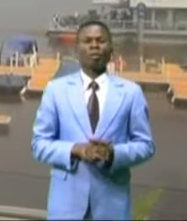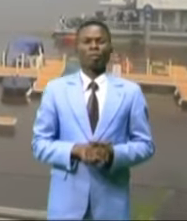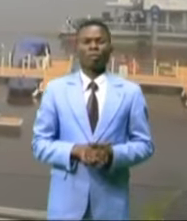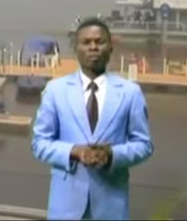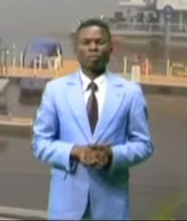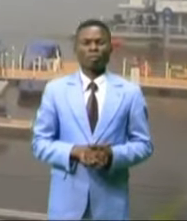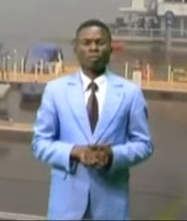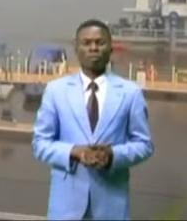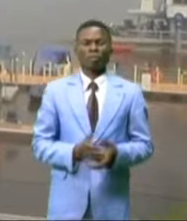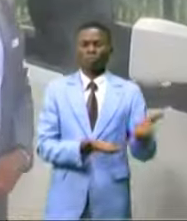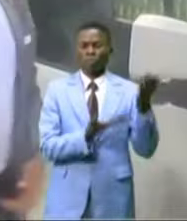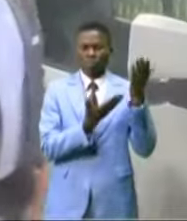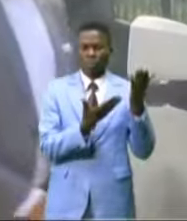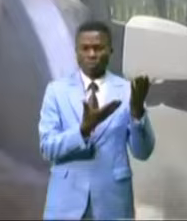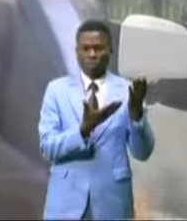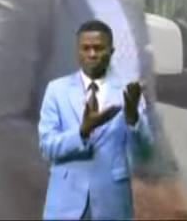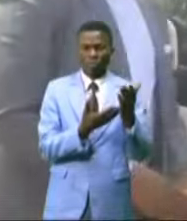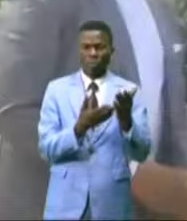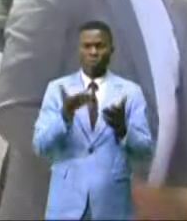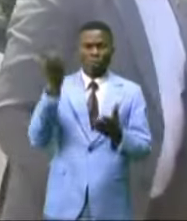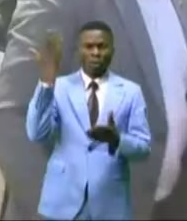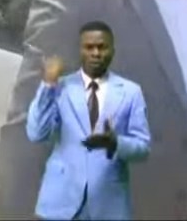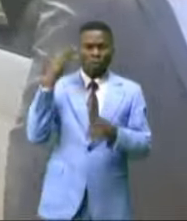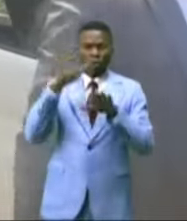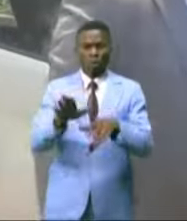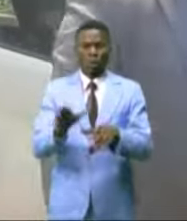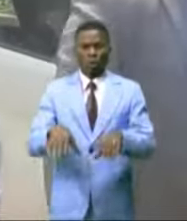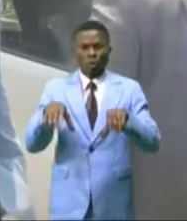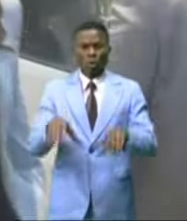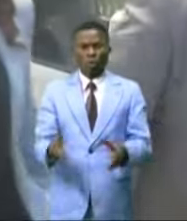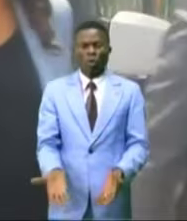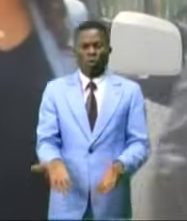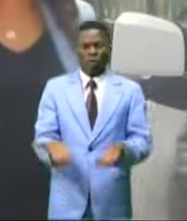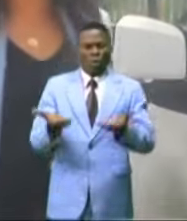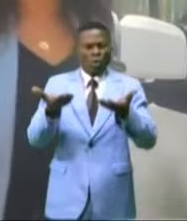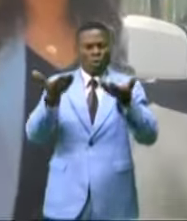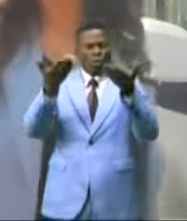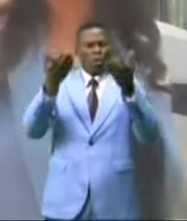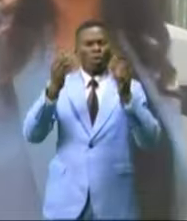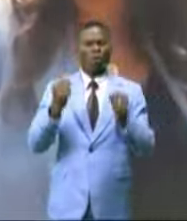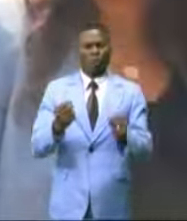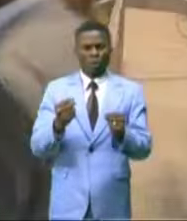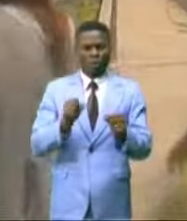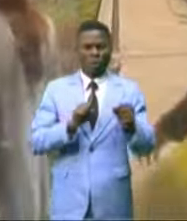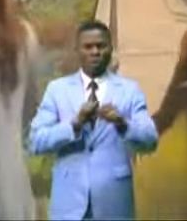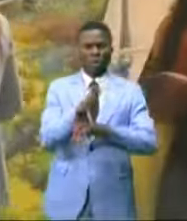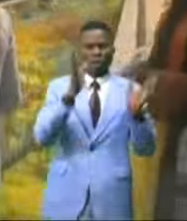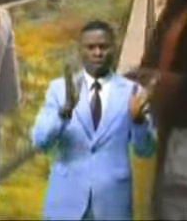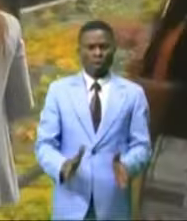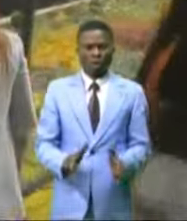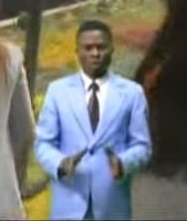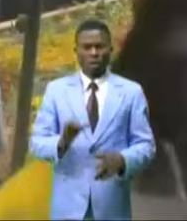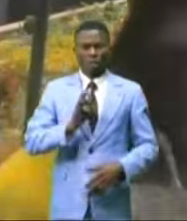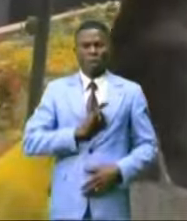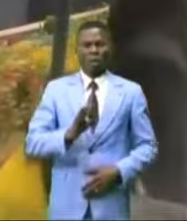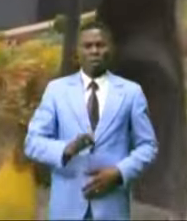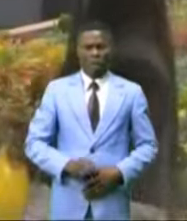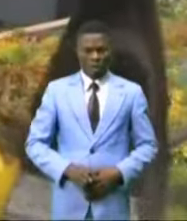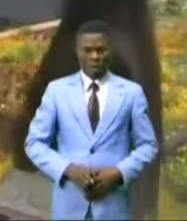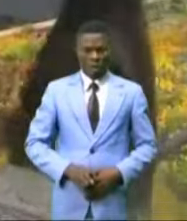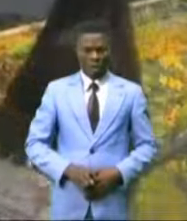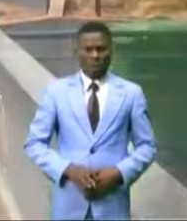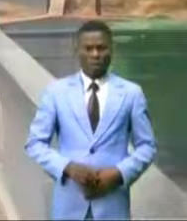l'ampleur de la montée des EAU du fleuve Congo durant les deux derniers mois l'envoyé spécial du chef de l'État stéphanie